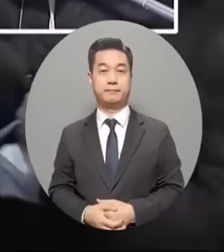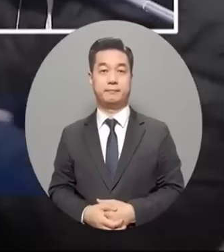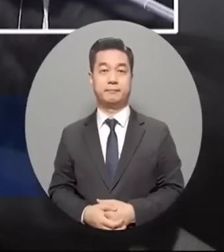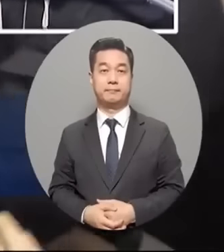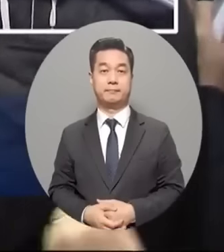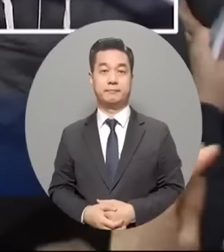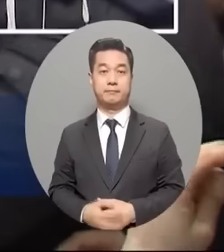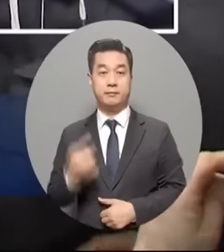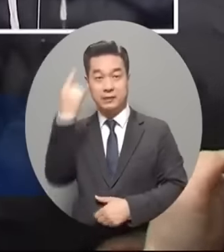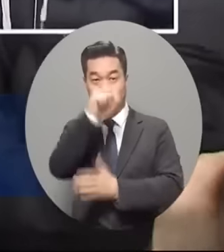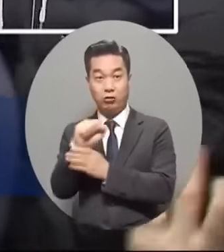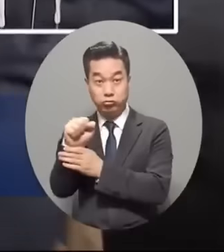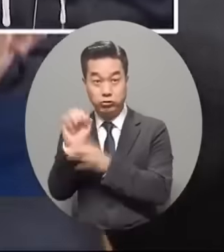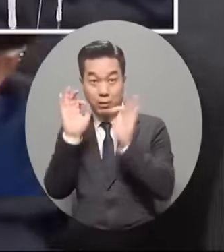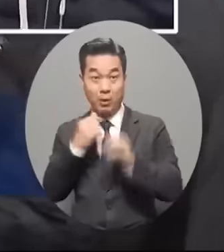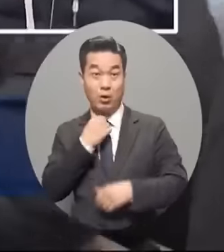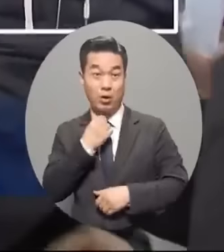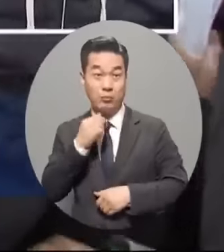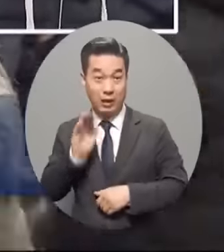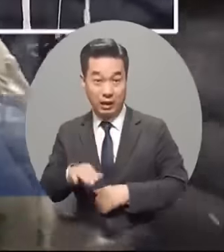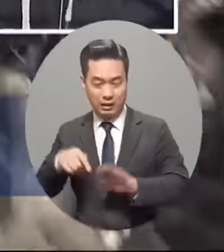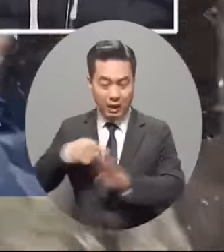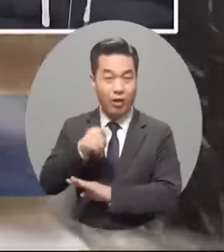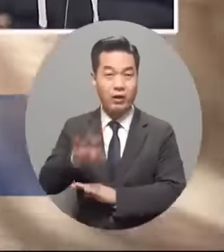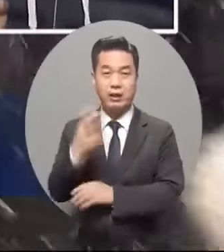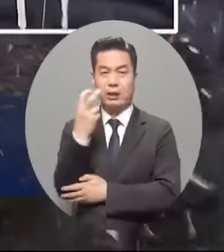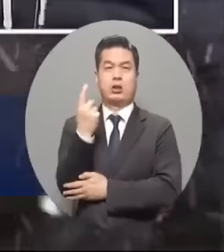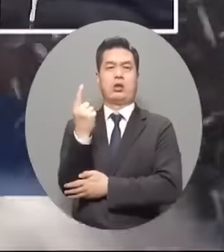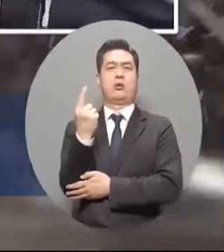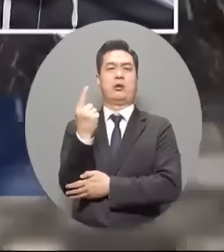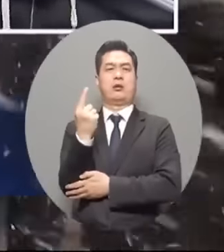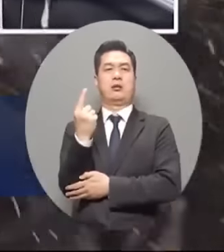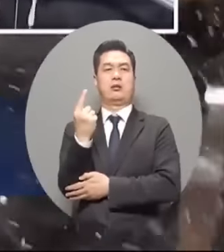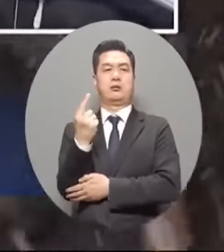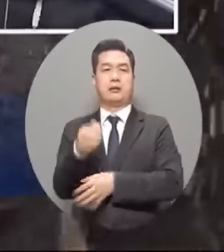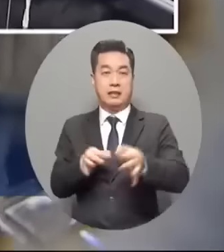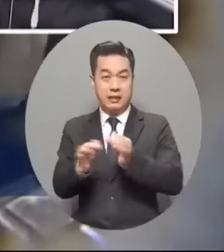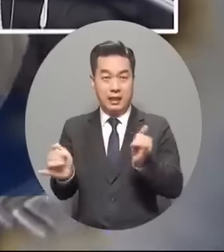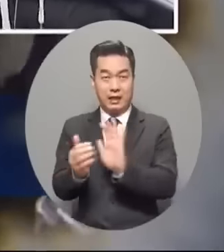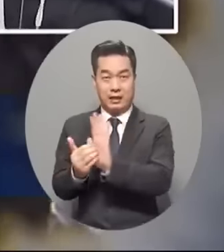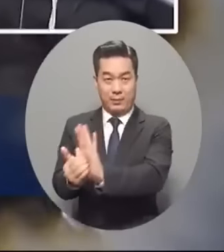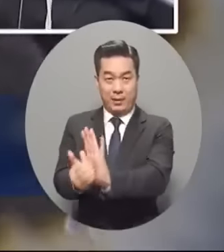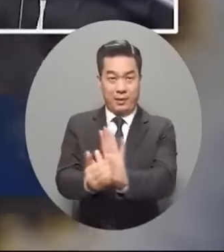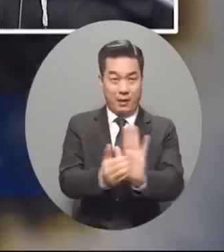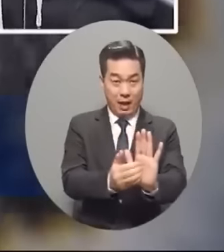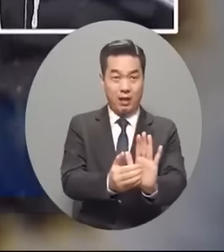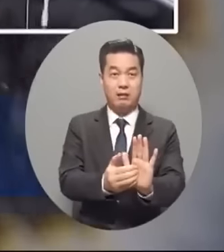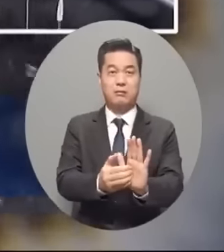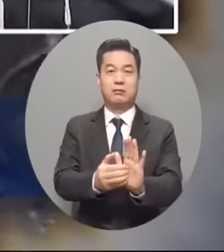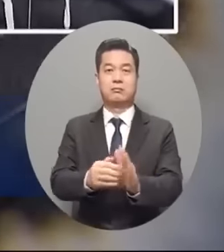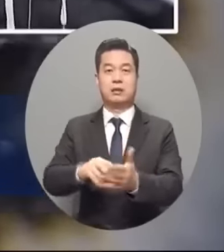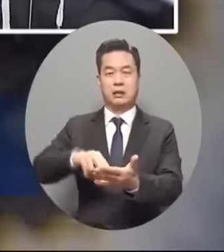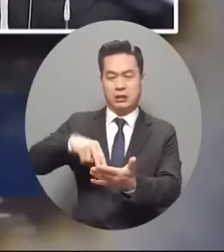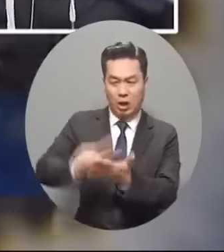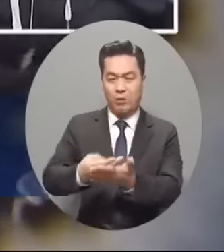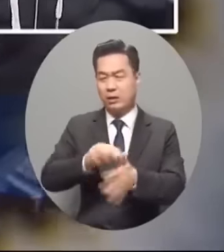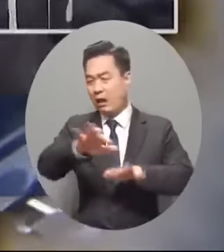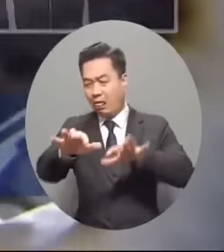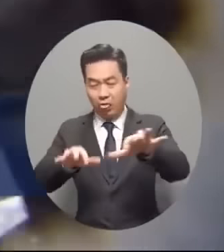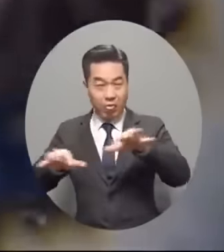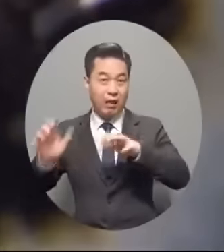얼굴 한번 보자고 나가려고 하는데 경호원들은 막 상인들 밀어 제끼고 자빠지고 넘어뜨리고 이러고